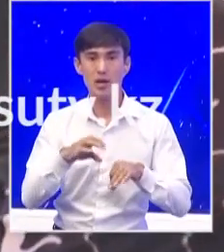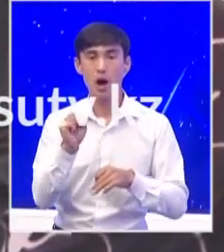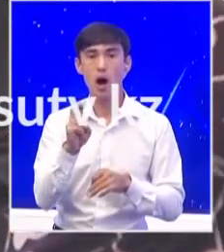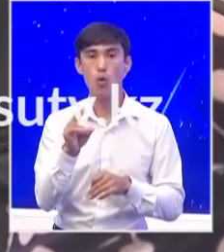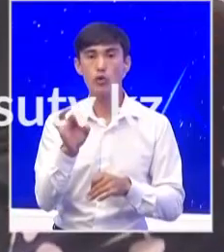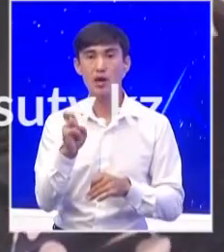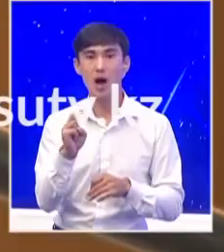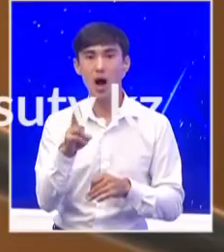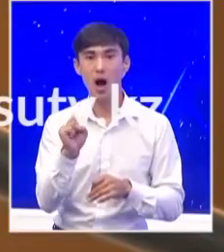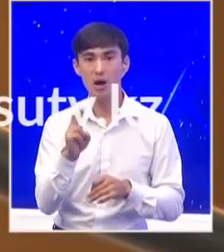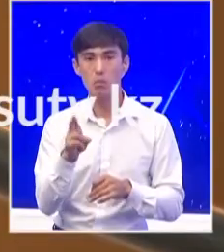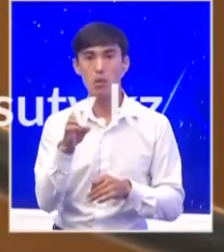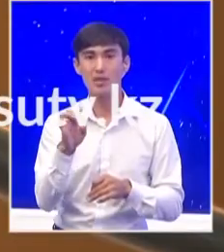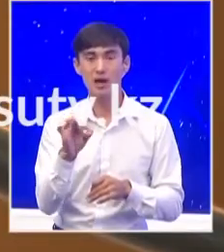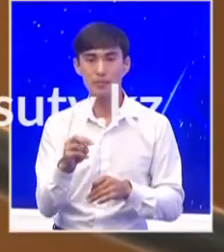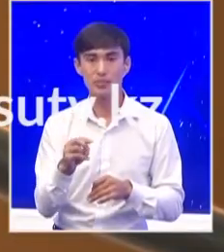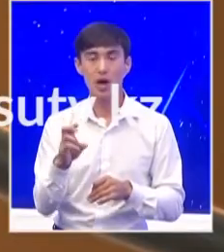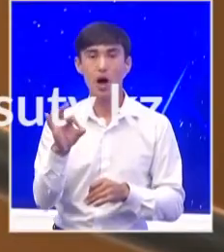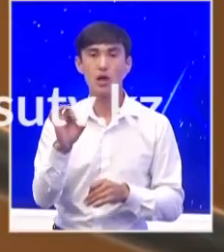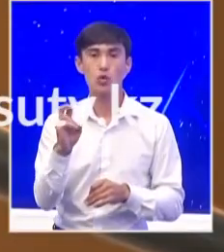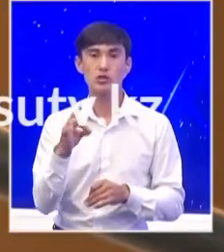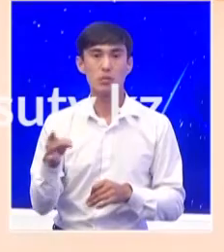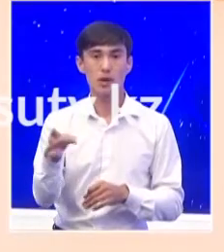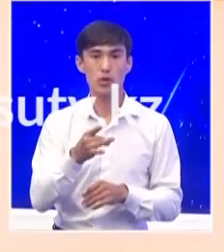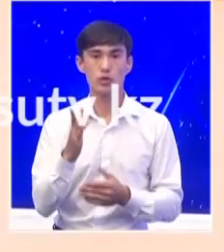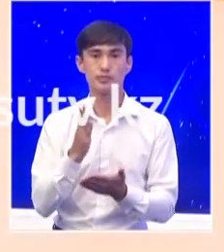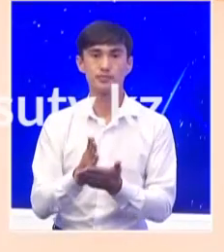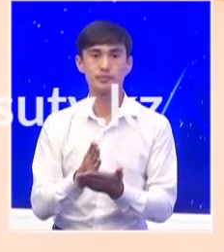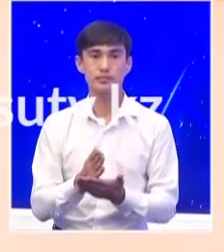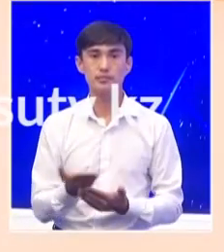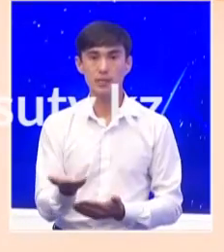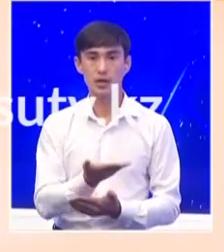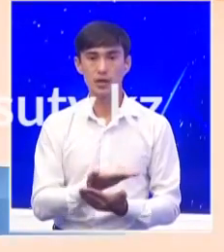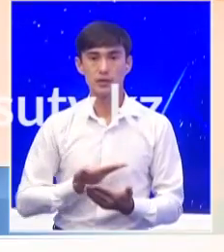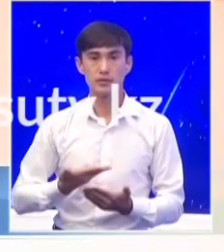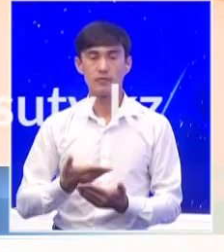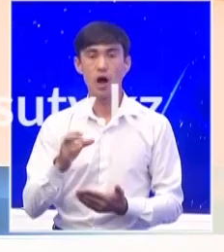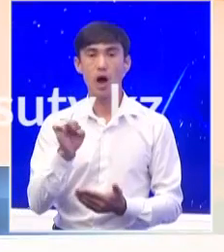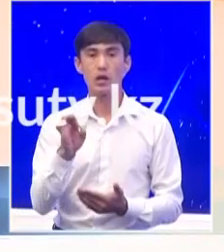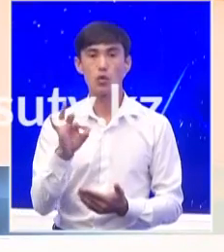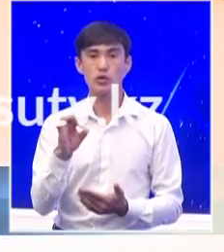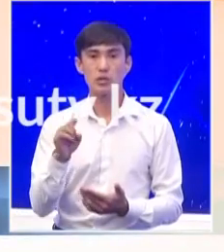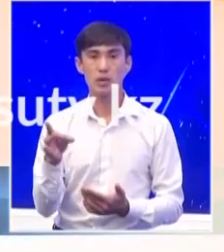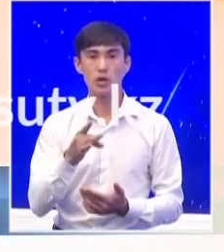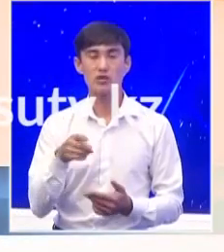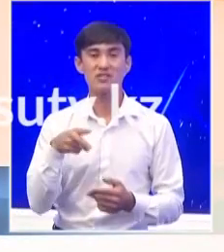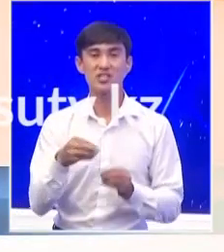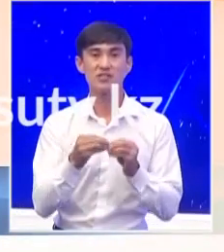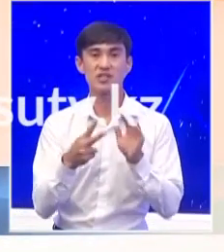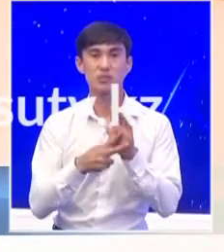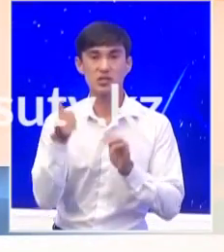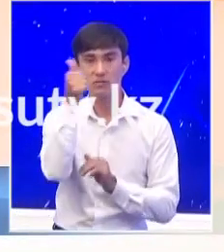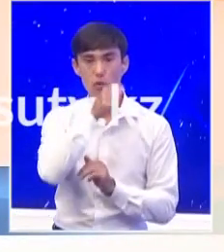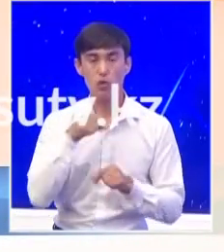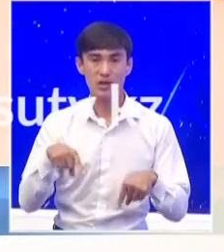Особенно успешно он осуществляется в Алакольском районе. В Алакульском районе с 2018